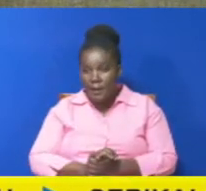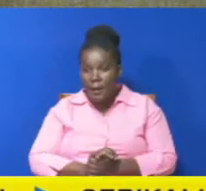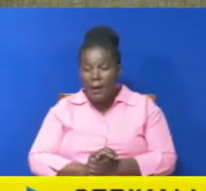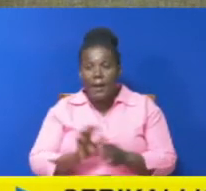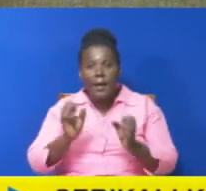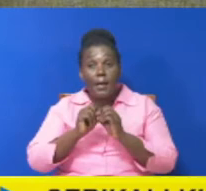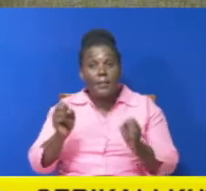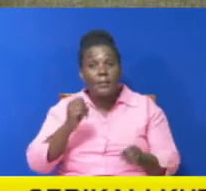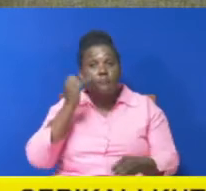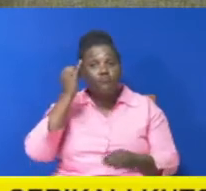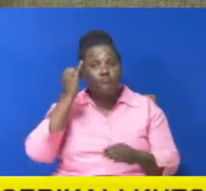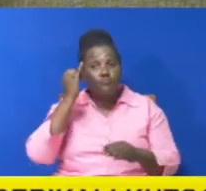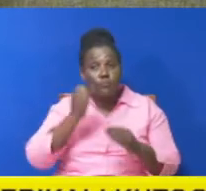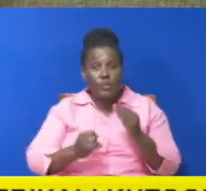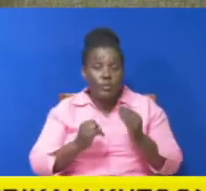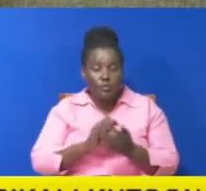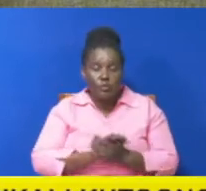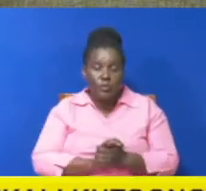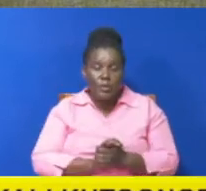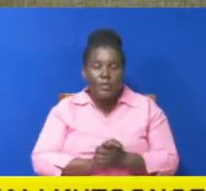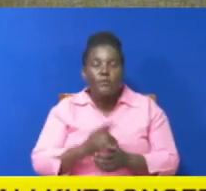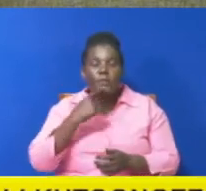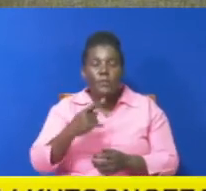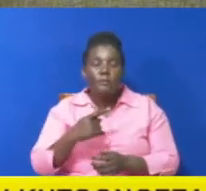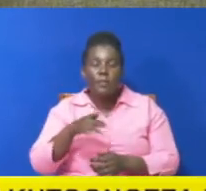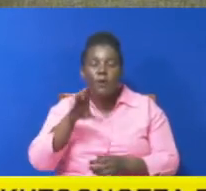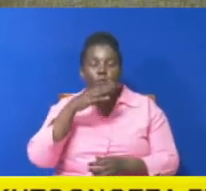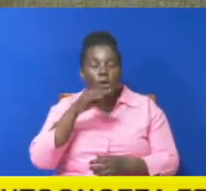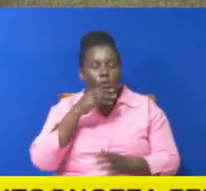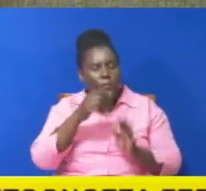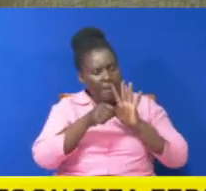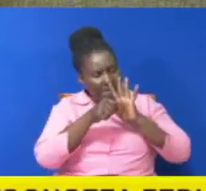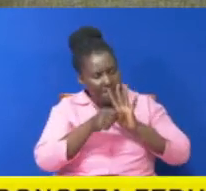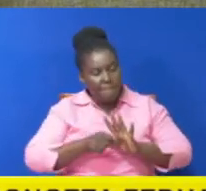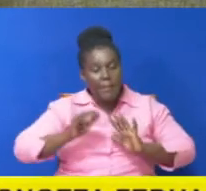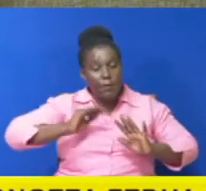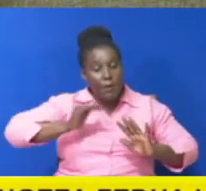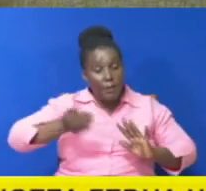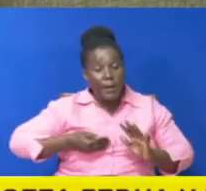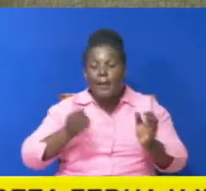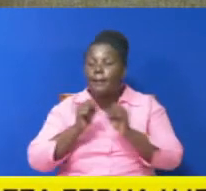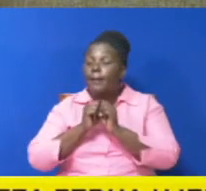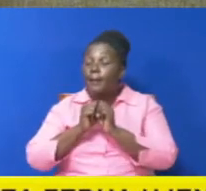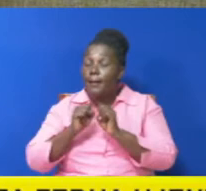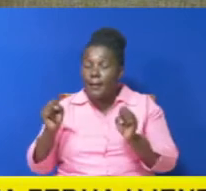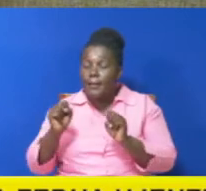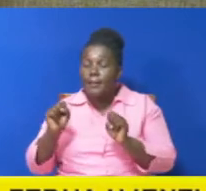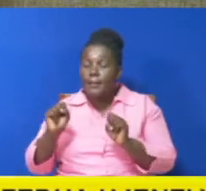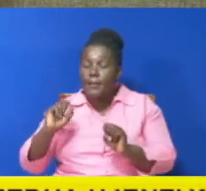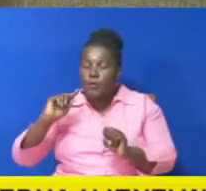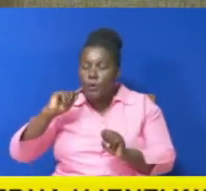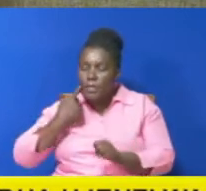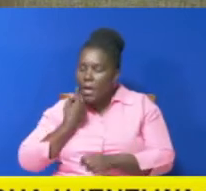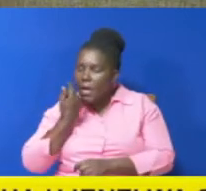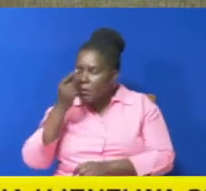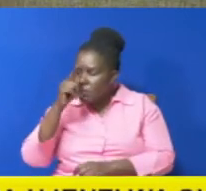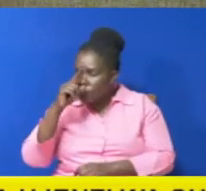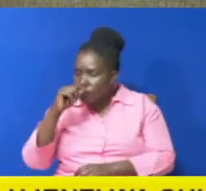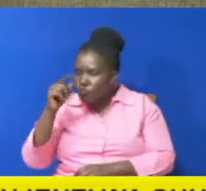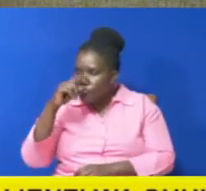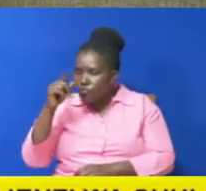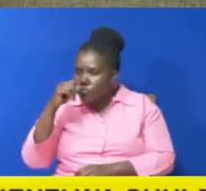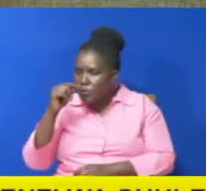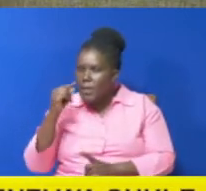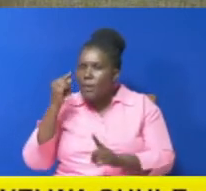siku tunasema wanaume ndio wanafanya violence, wanawanyanyasa wanawake, wanawapiga, lakini ya kufuatilia nyuma ya pazia